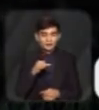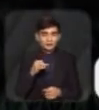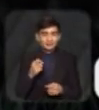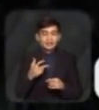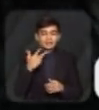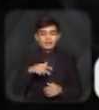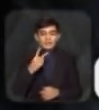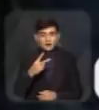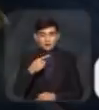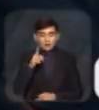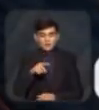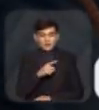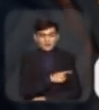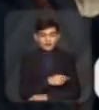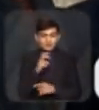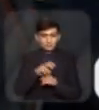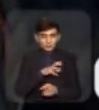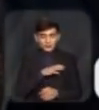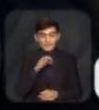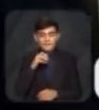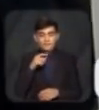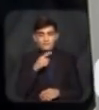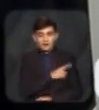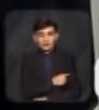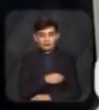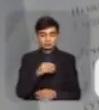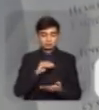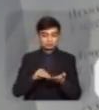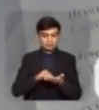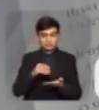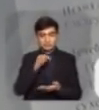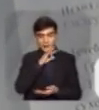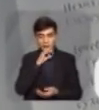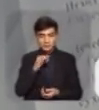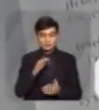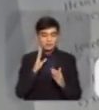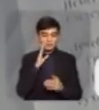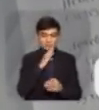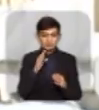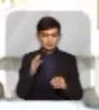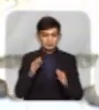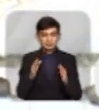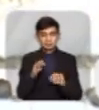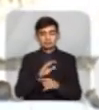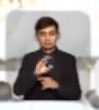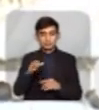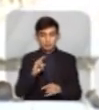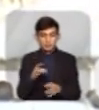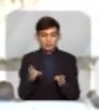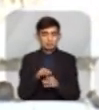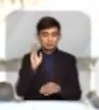32-ю поликлинику врач выписал лекарство и отправил маму с малышом домой. Потом родители вызвали скорую. Привезли нас